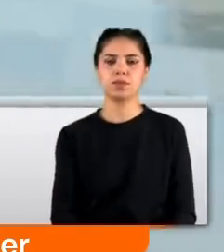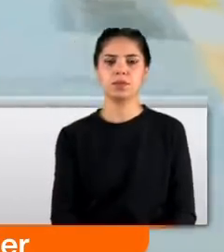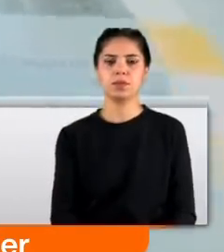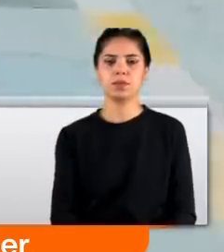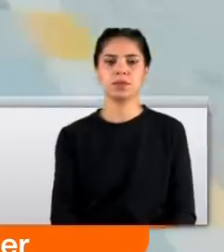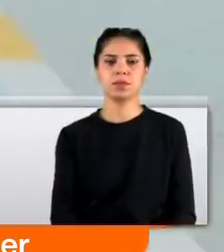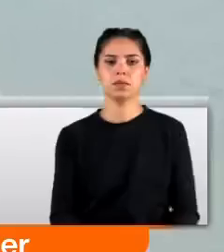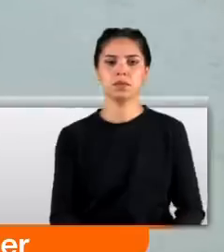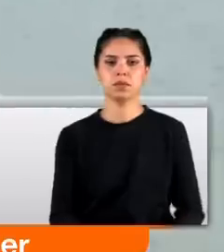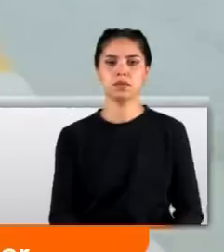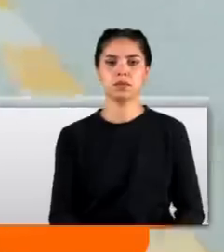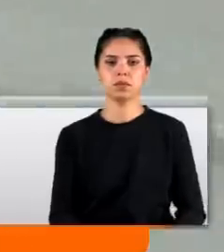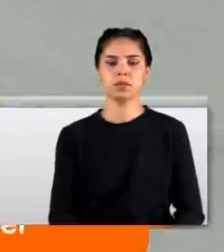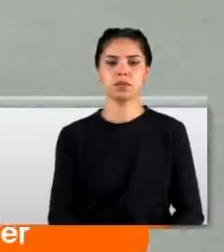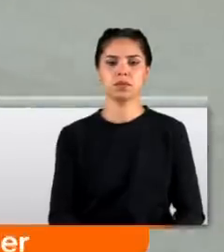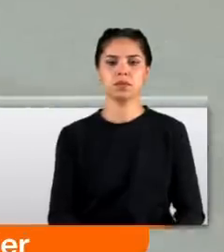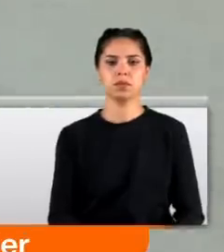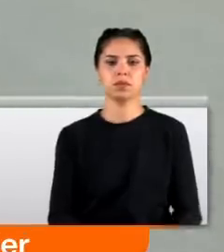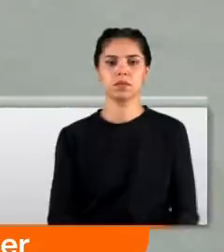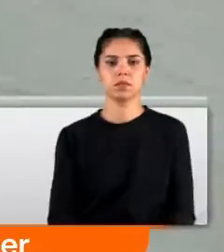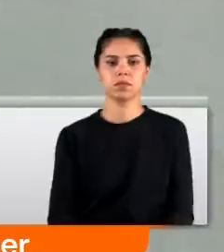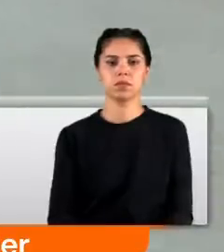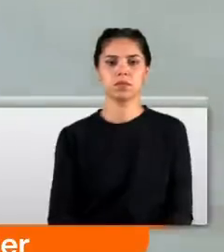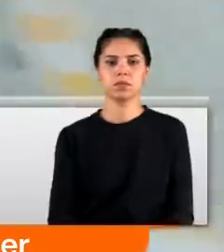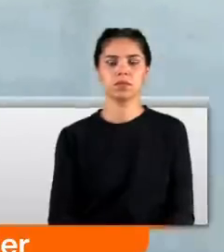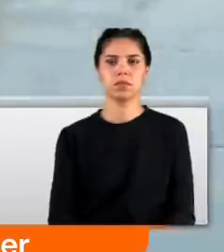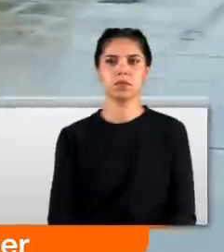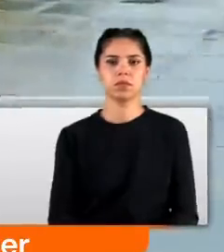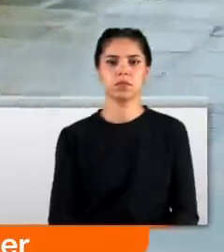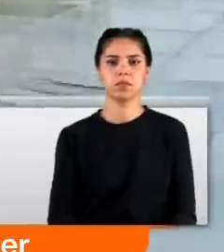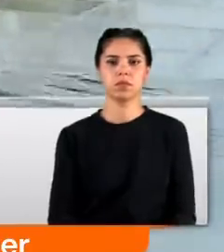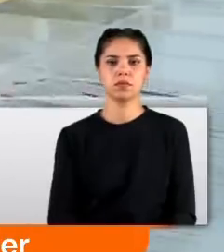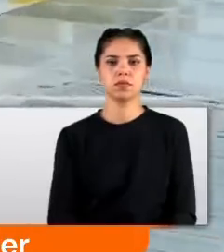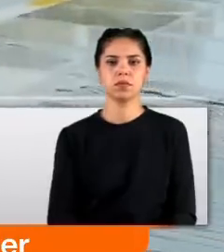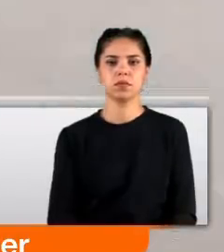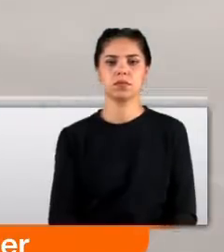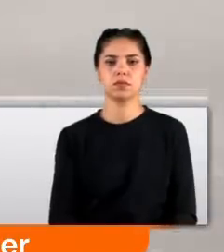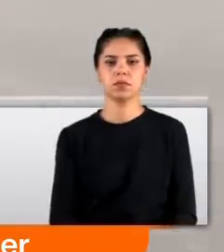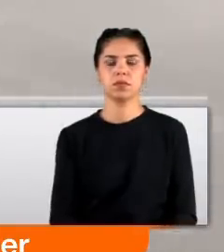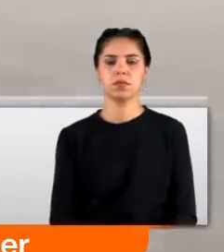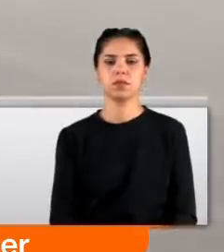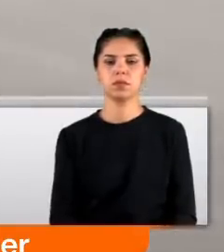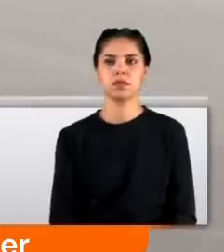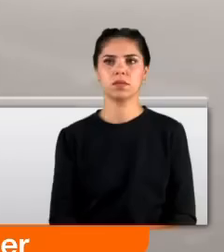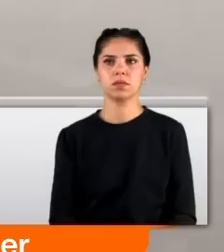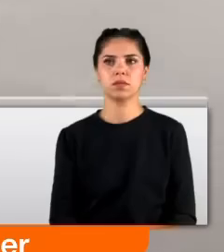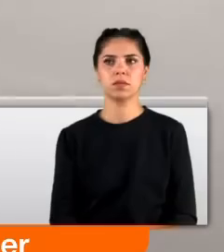Geçebilecek misiniz peki? Durumda çok zor. Demin az daha boğuluyorduk. Nefessiz kaldım yoğunluktan.